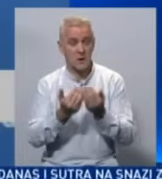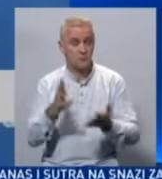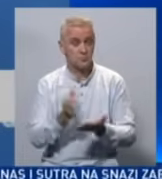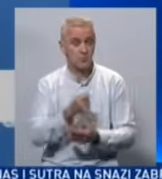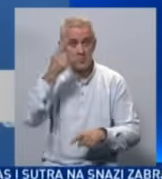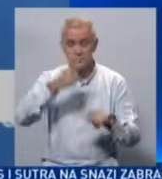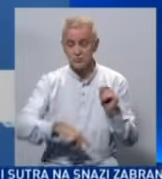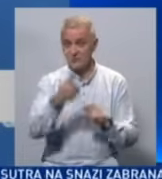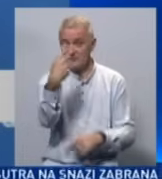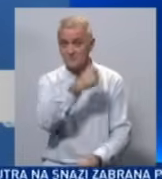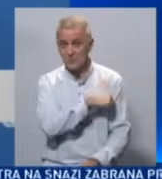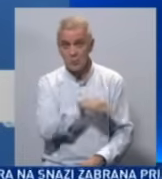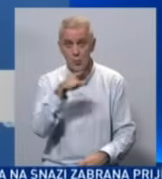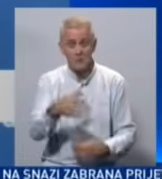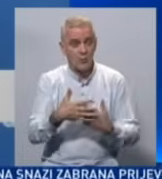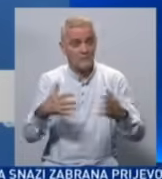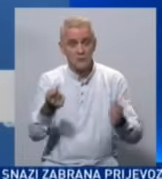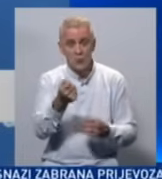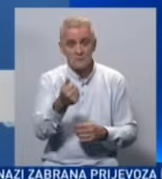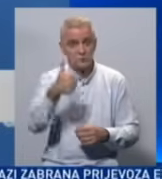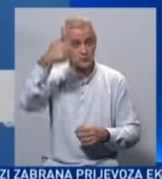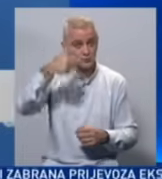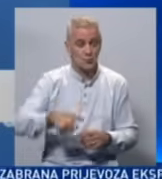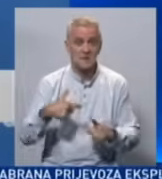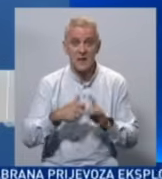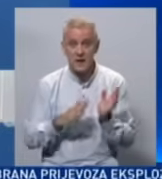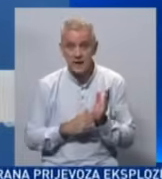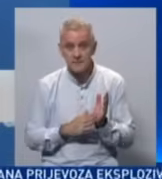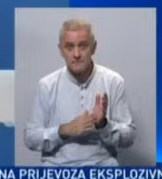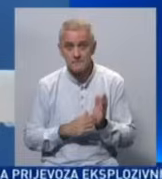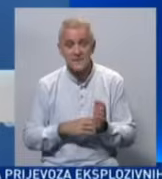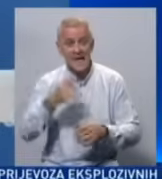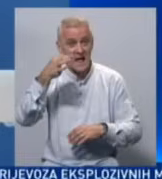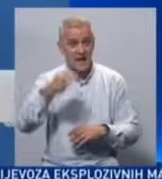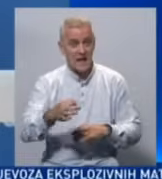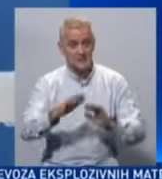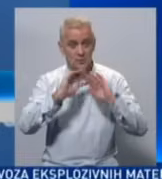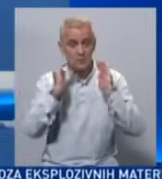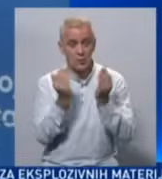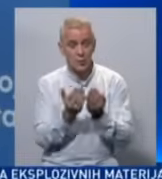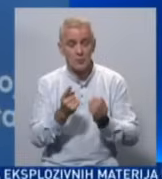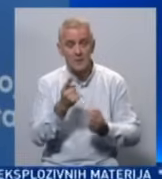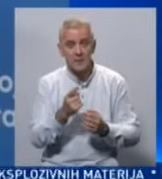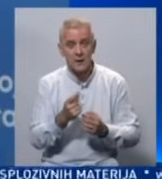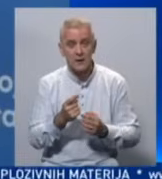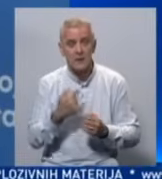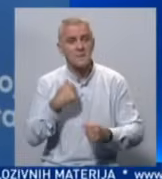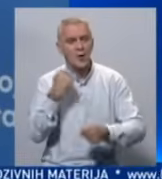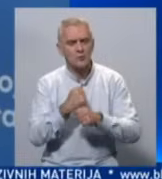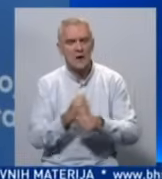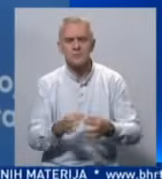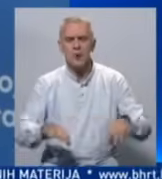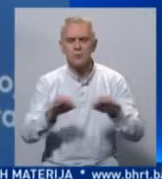znači 20 godina, ovoliko veliki iznos, u iznosu od 100.000 maraka, da sa kantonalnim komorama odradimo